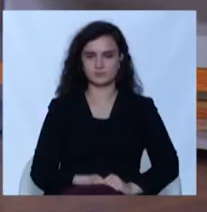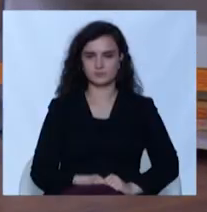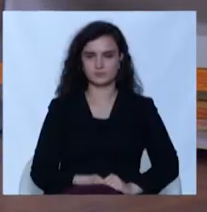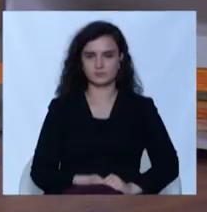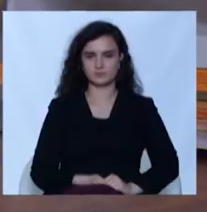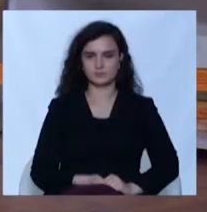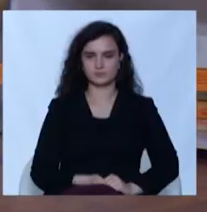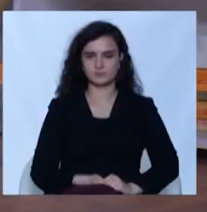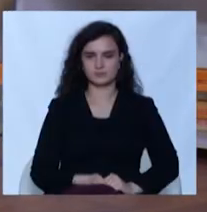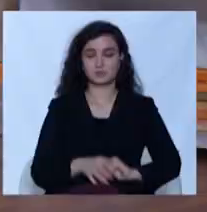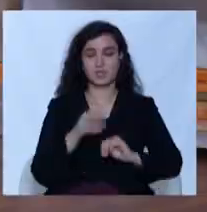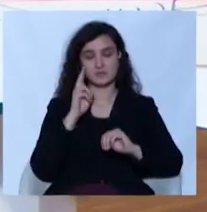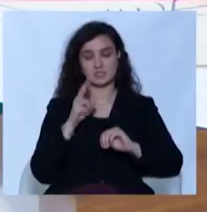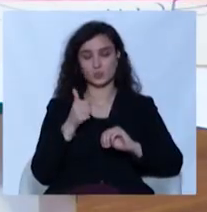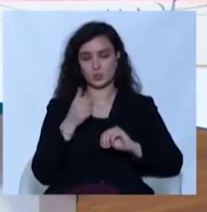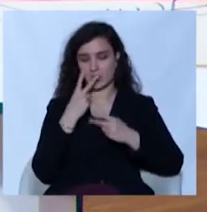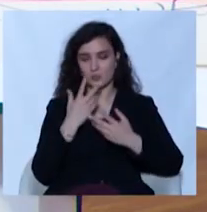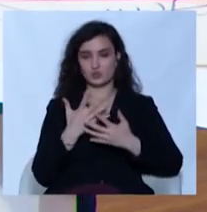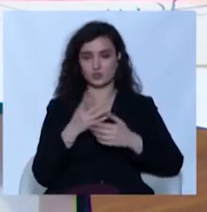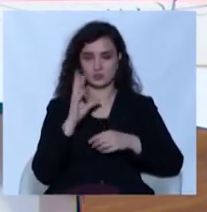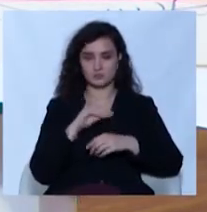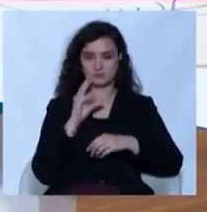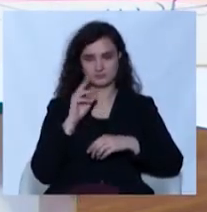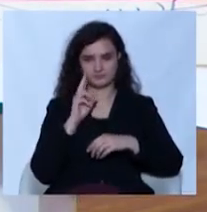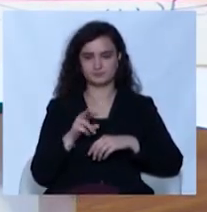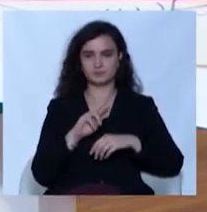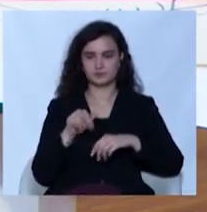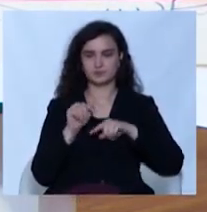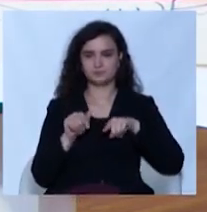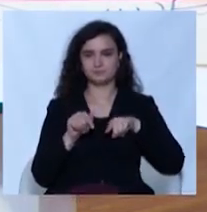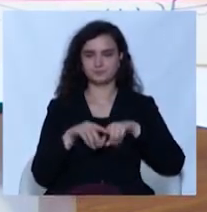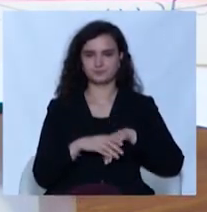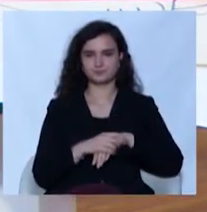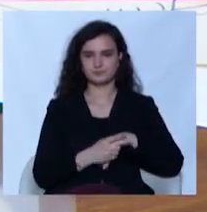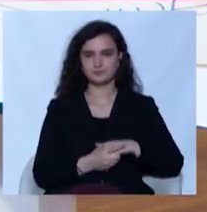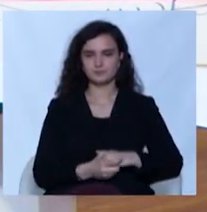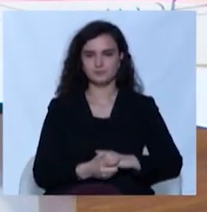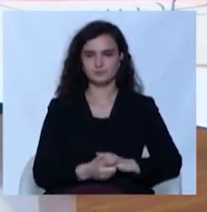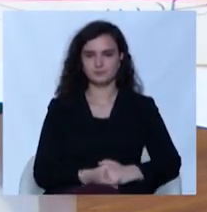არ ვიცი რამდენად გამოჩდება მან. და